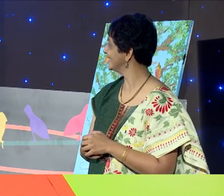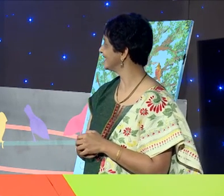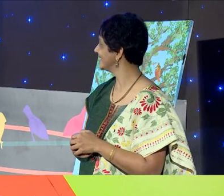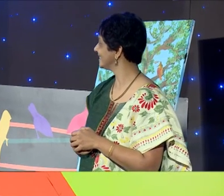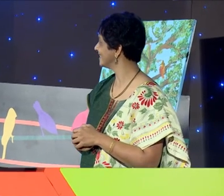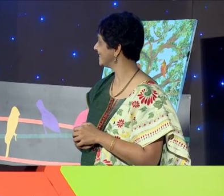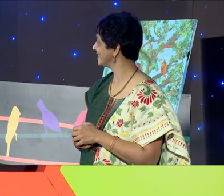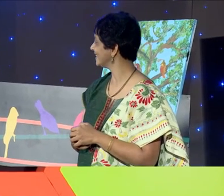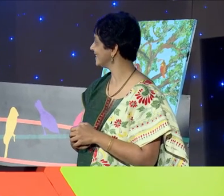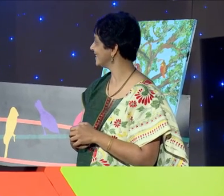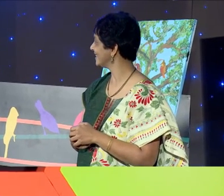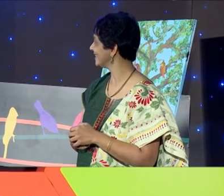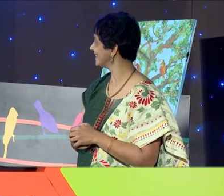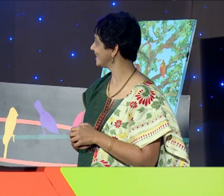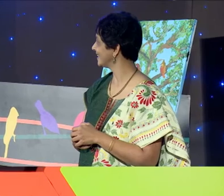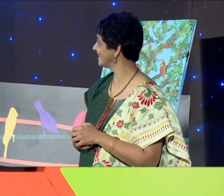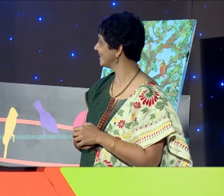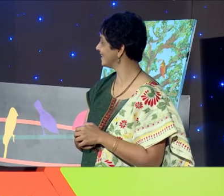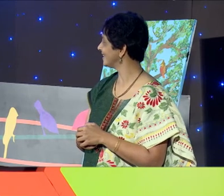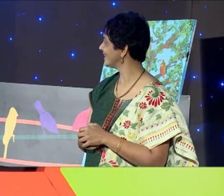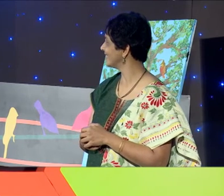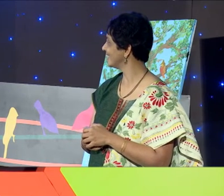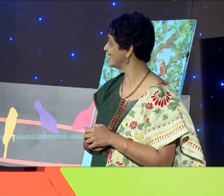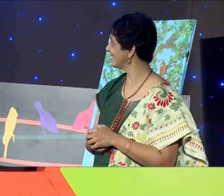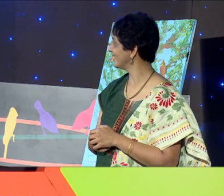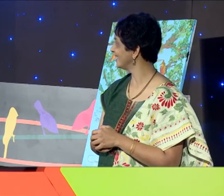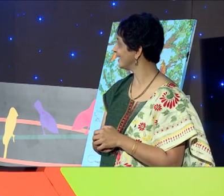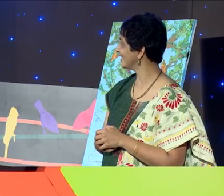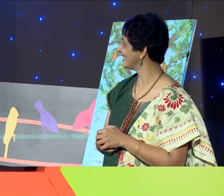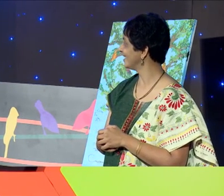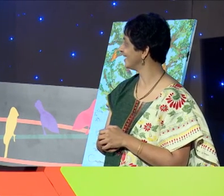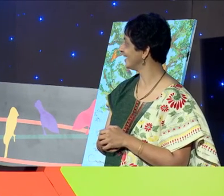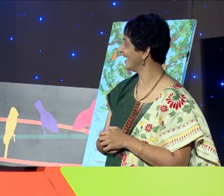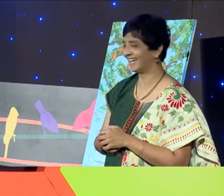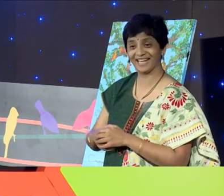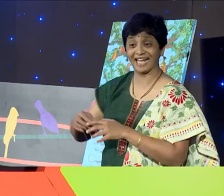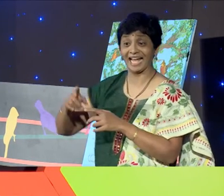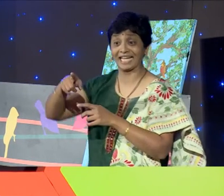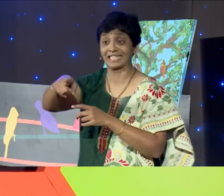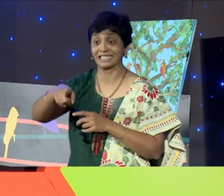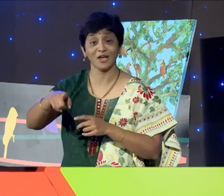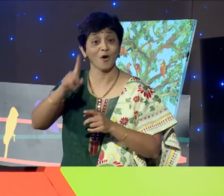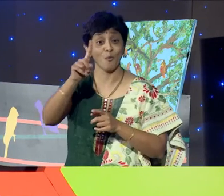था कि गलती से भी मैं आज दिन भर में ऊंची आवाज में बोल दूं तो कल सुबह वहां गाड़ी की स्पीड बढ़ जाते थे।